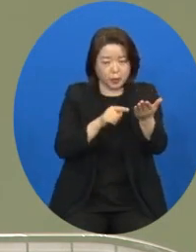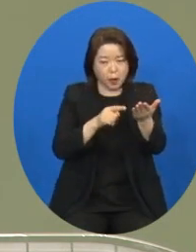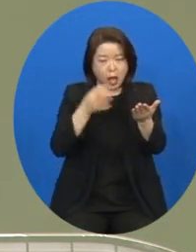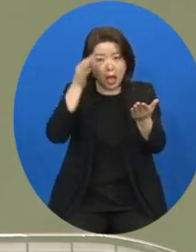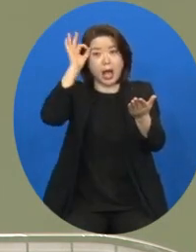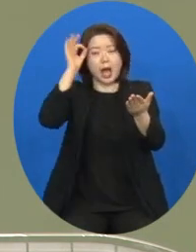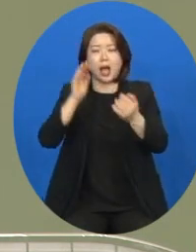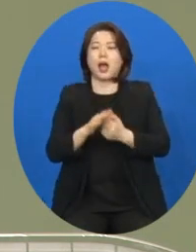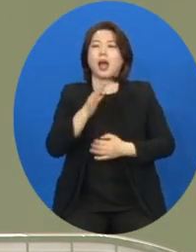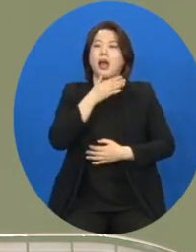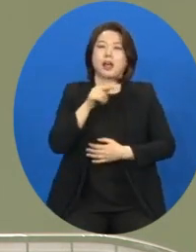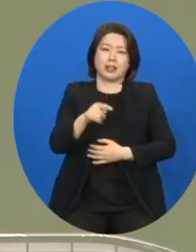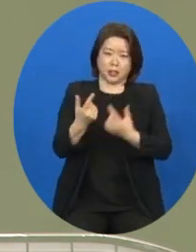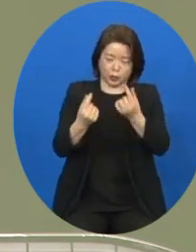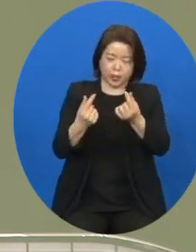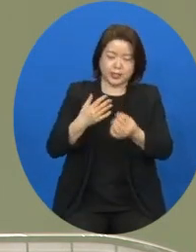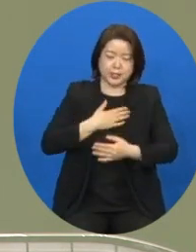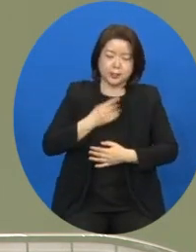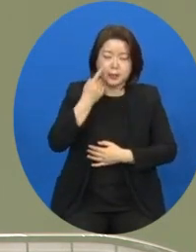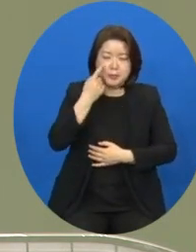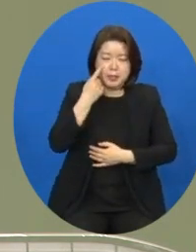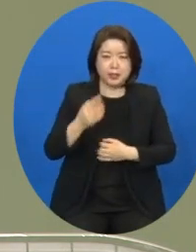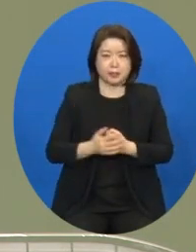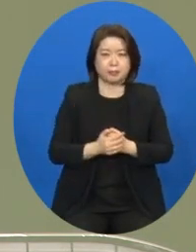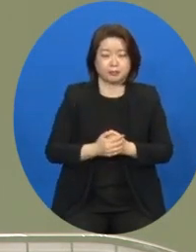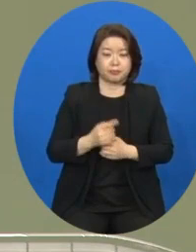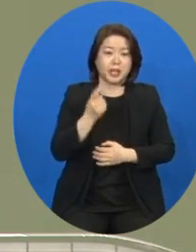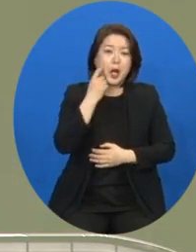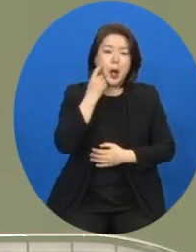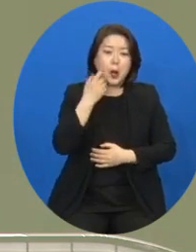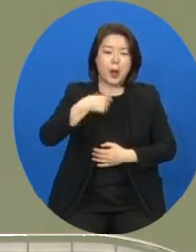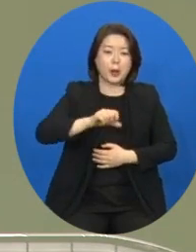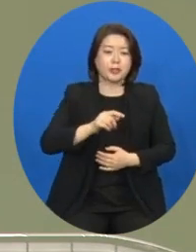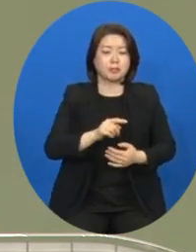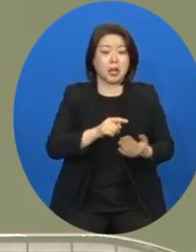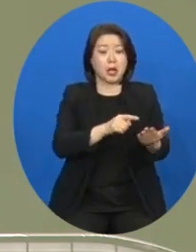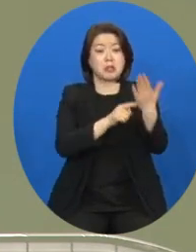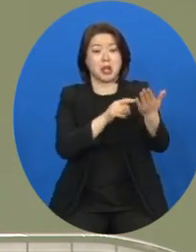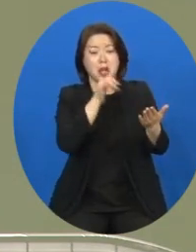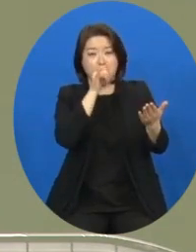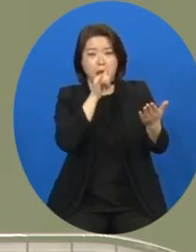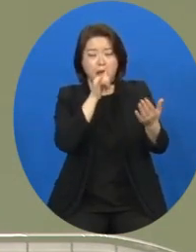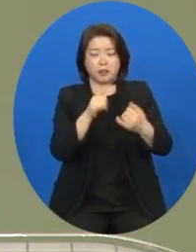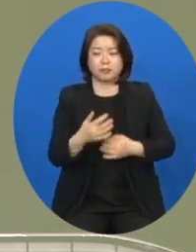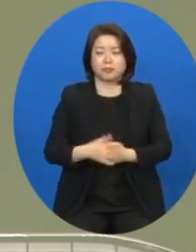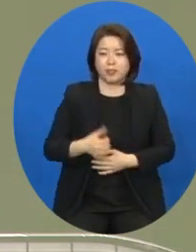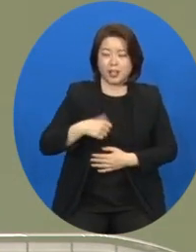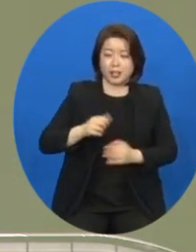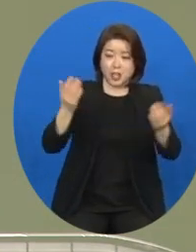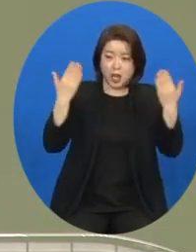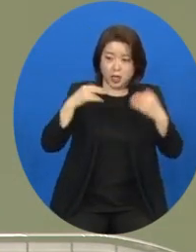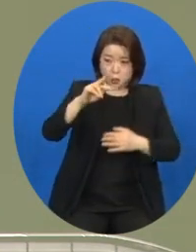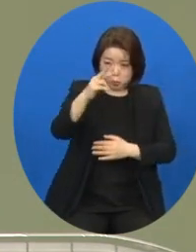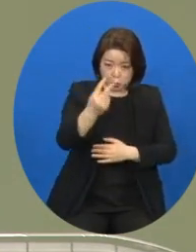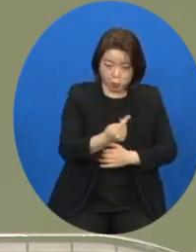되겠구나. 그래서 거짓말한 것이 이제 뻔히 드러난 아들이 학교 갔다가 돌아올 때쯤